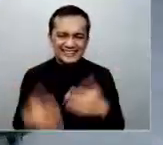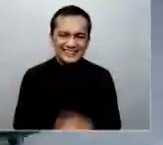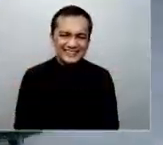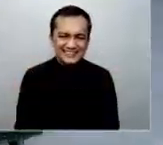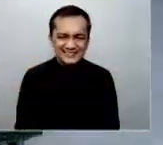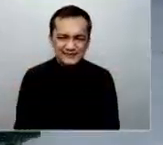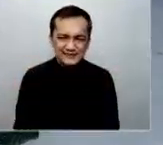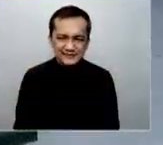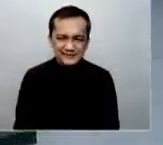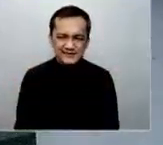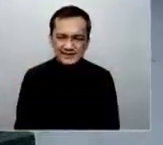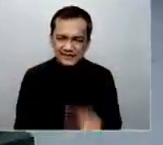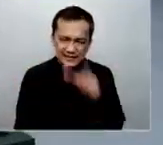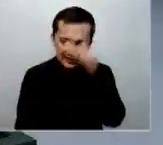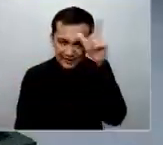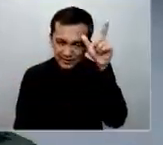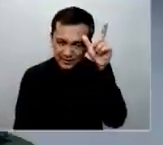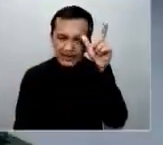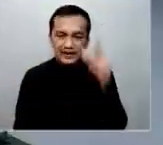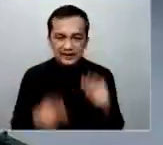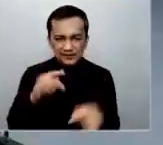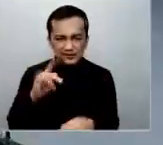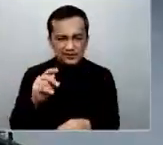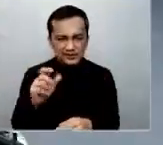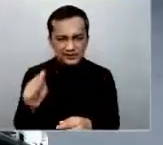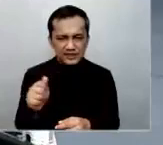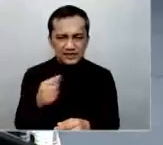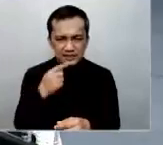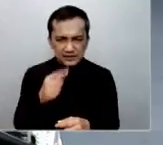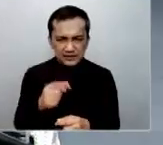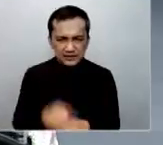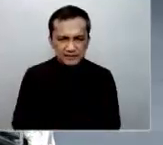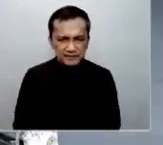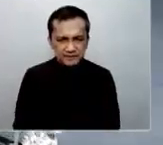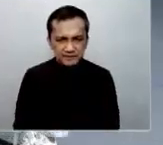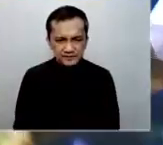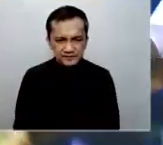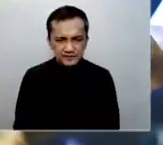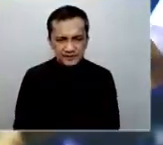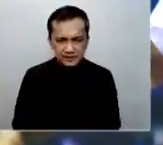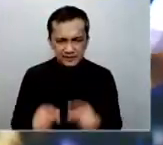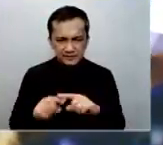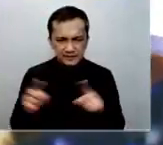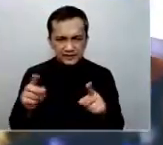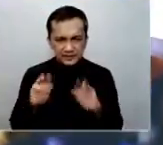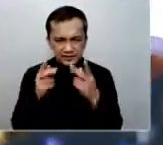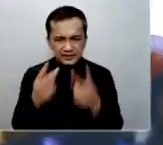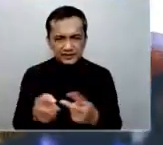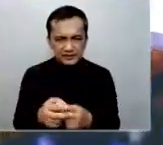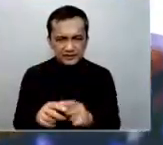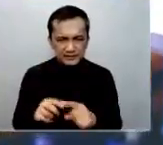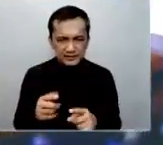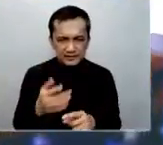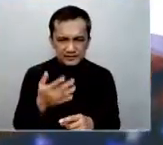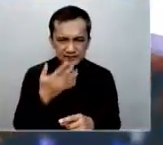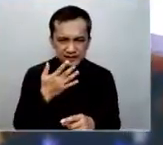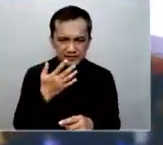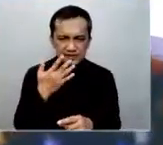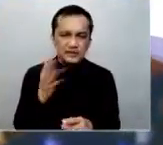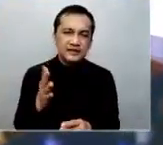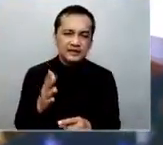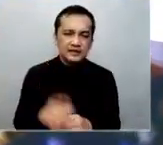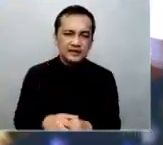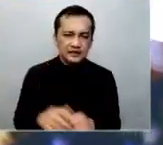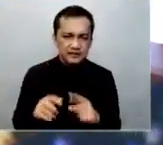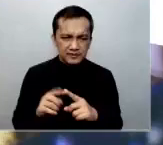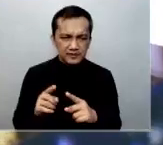Itim ang ating kuchinta. Teka, medyo nalito kami sa mga kakanin ninyo. Yes. Kasi iba yung itsura niya. Pero yung lasa masarap, iba rin yung mga